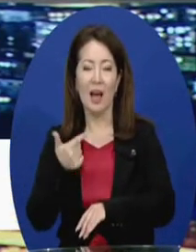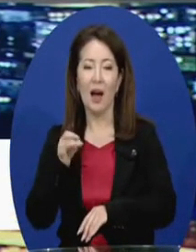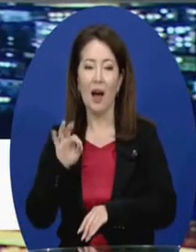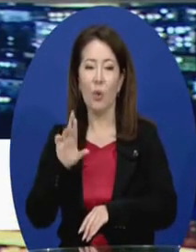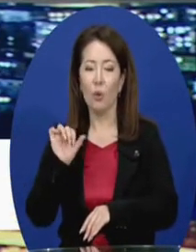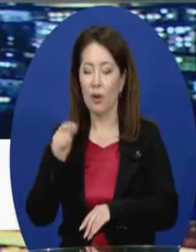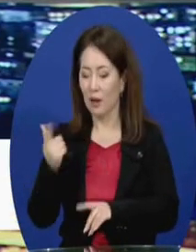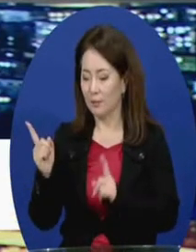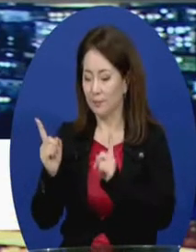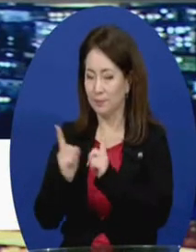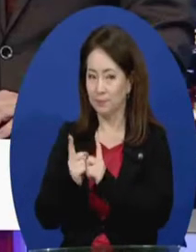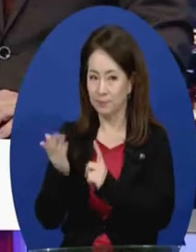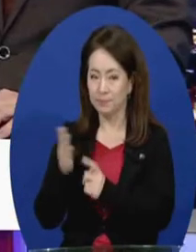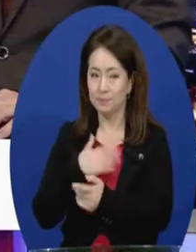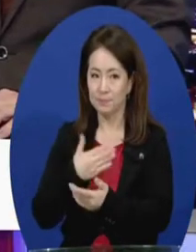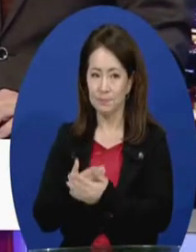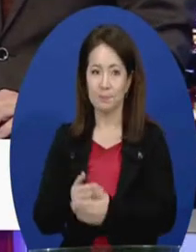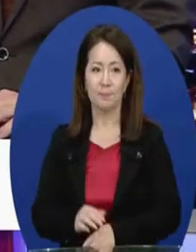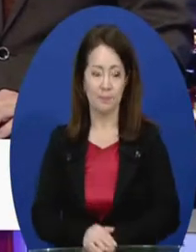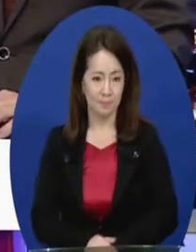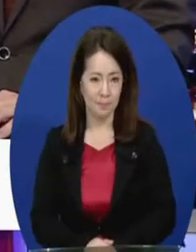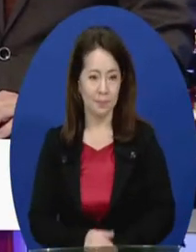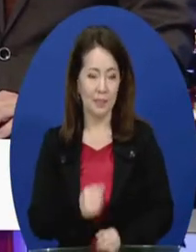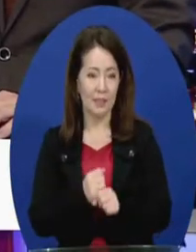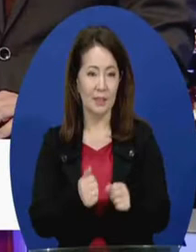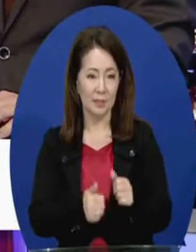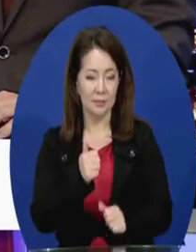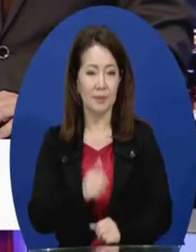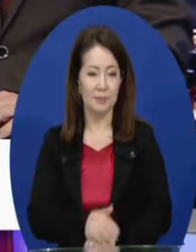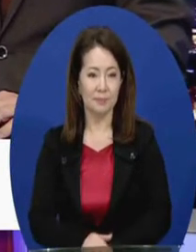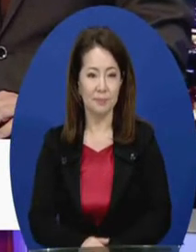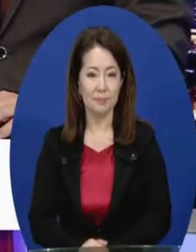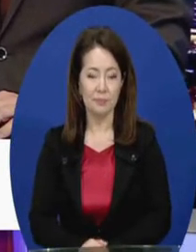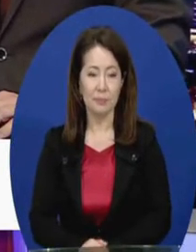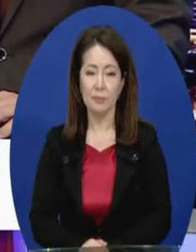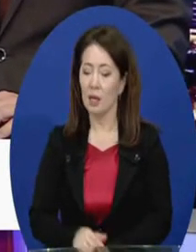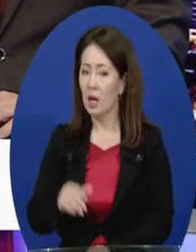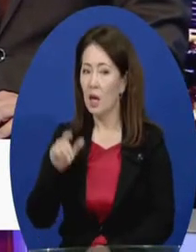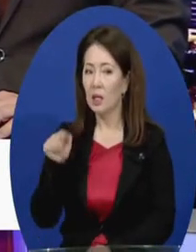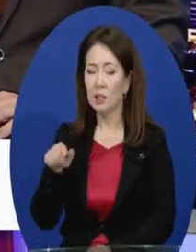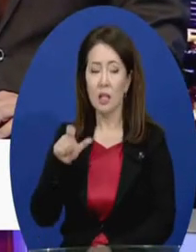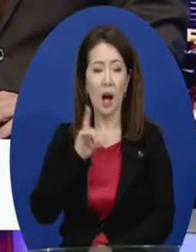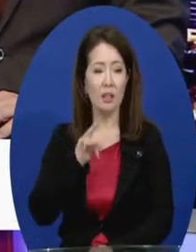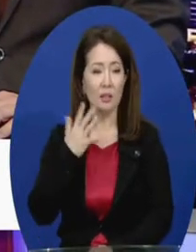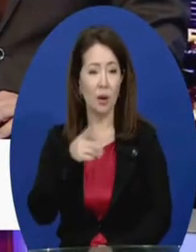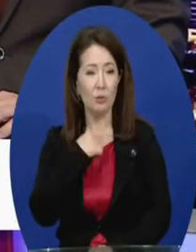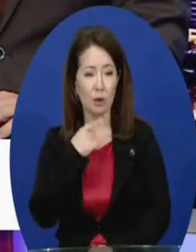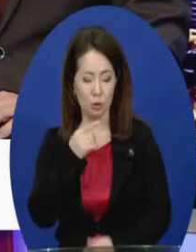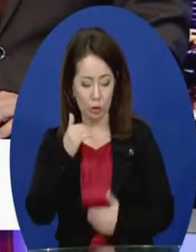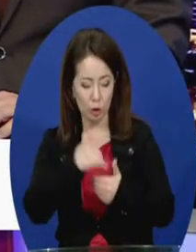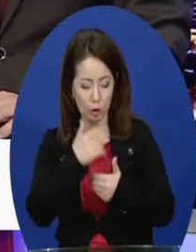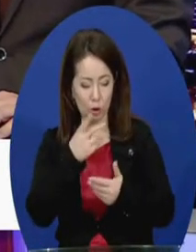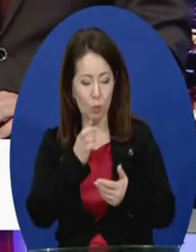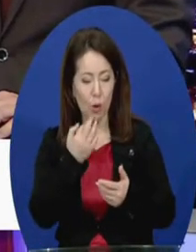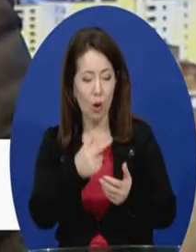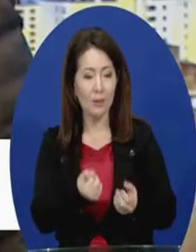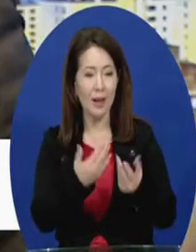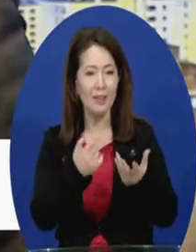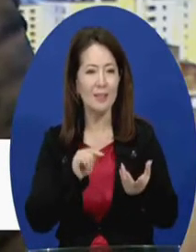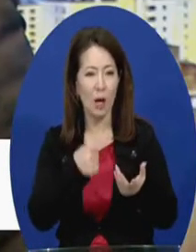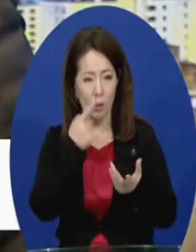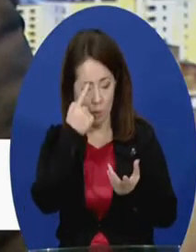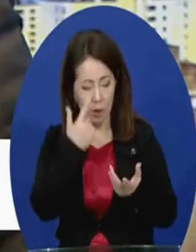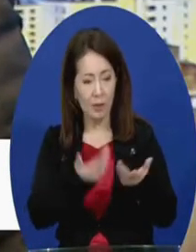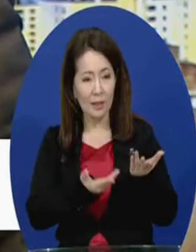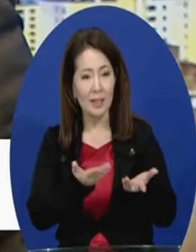Ган Хуйгийг уриад байна. Танд баярлалаа. За та бүхэнд ажил амжилт хүсье. Тэгэхээр Эрдэнэс 5 толгой компани яагаад дотоодын зах зээл бонд гаргав? Эндээс яриага эхлэх